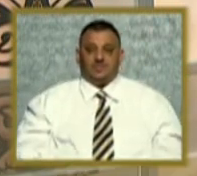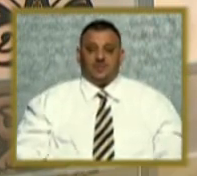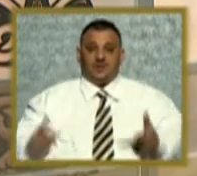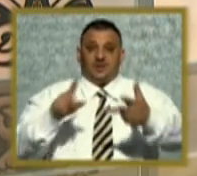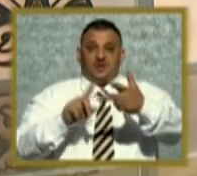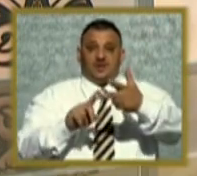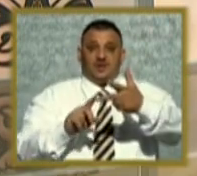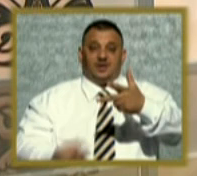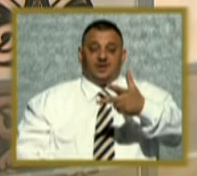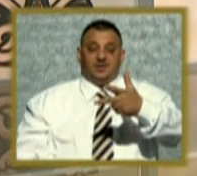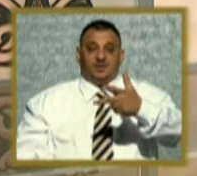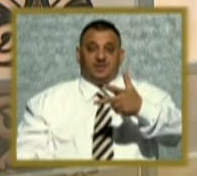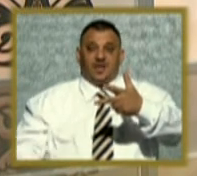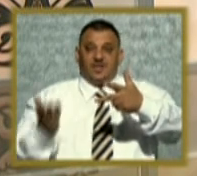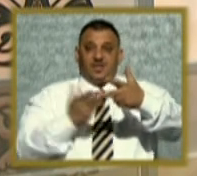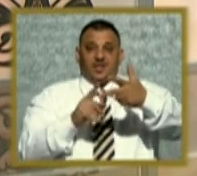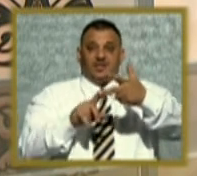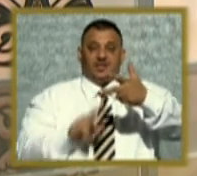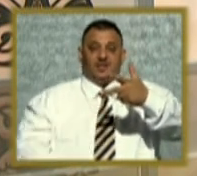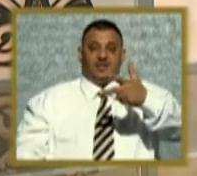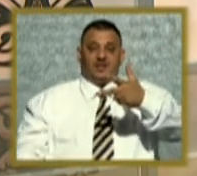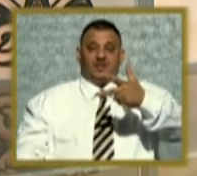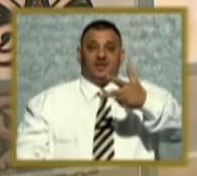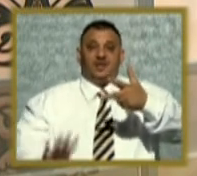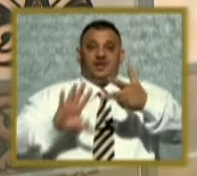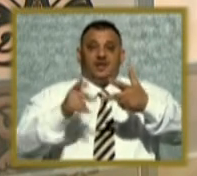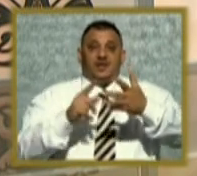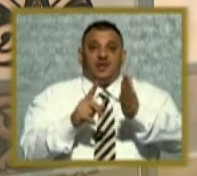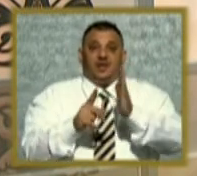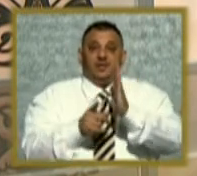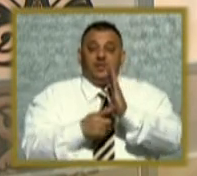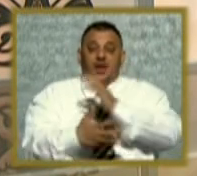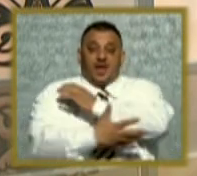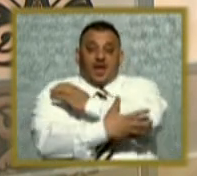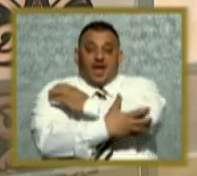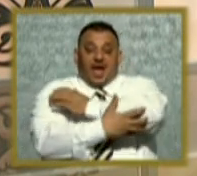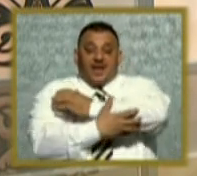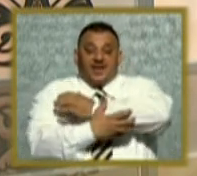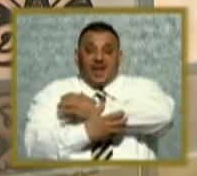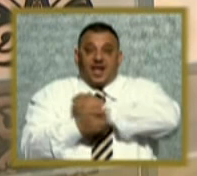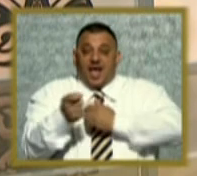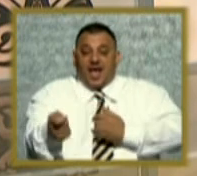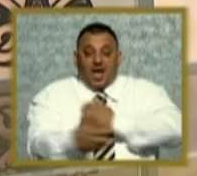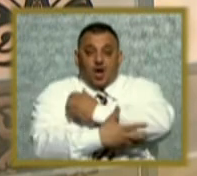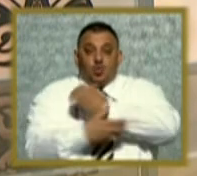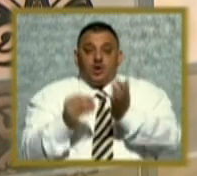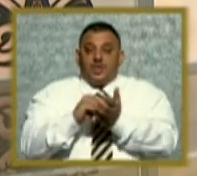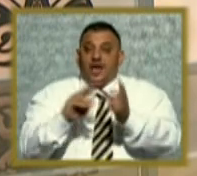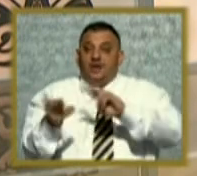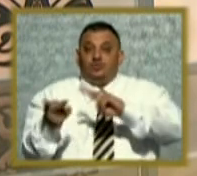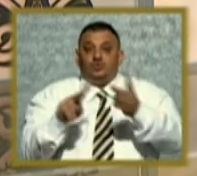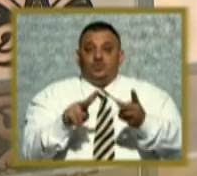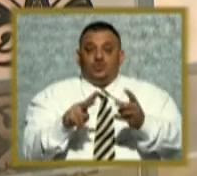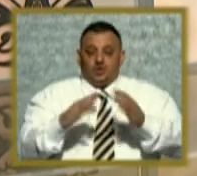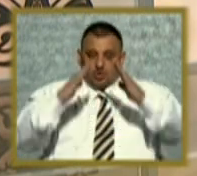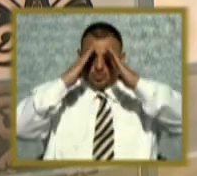في يعني سؤال واحد لو سمحت. تفضل يا أخي. ما هو الفرق بين الزكاة والصدقة؟ طيب طيب